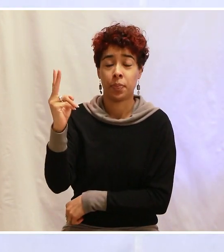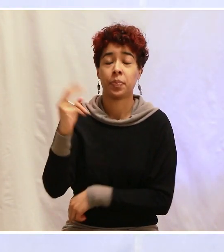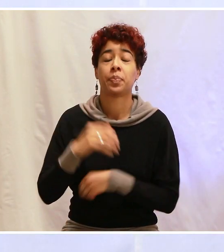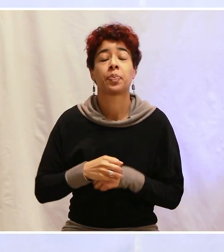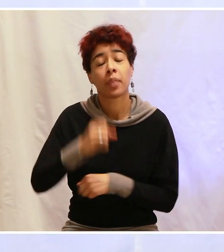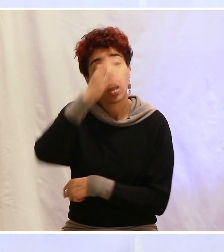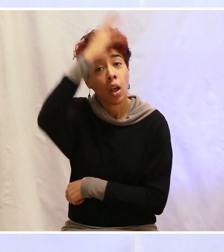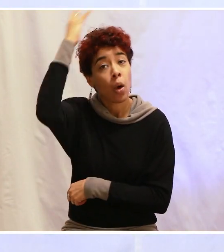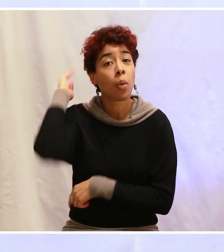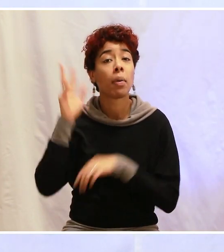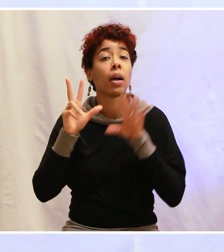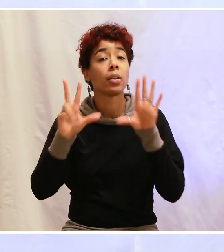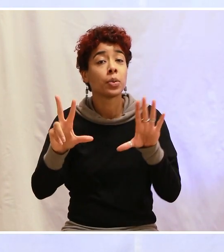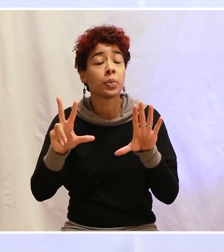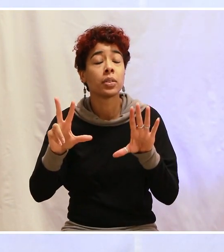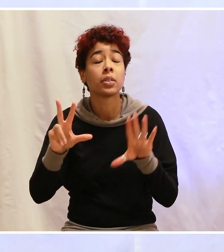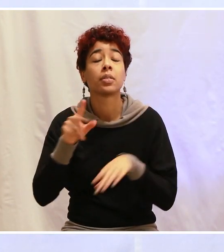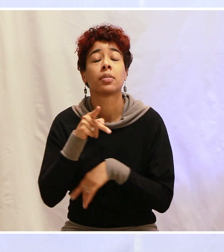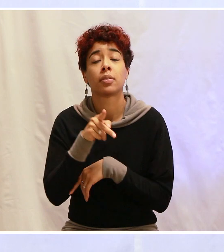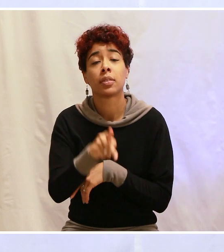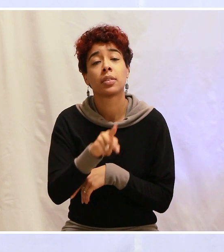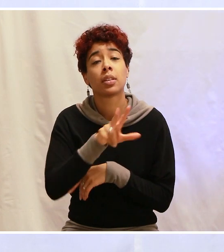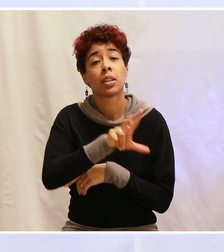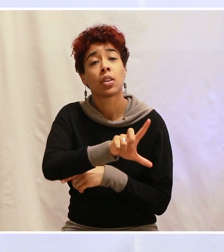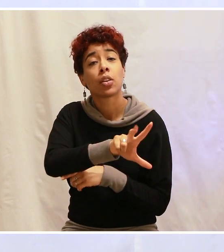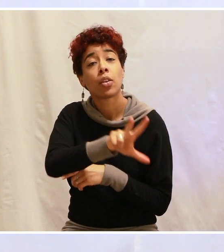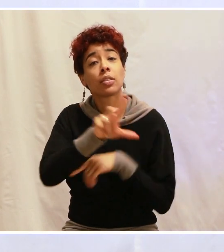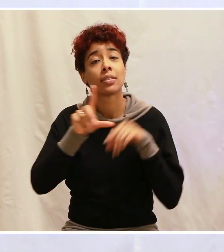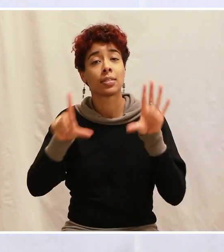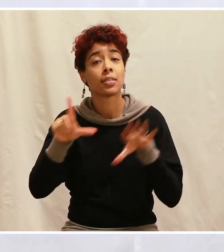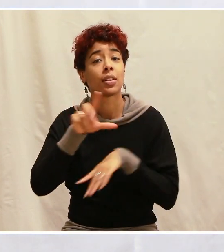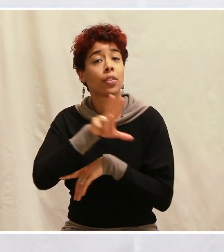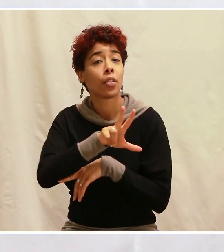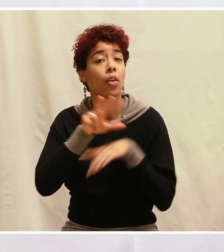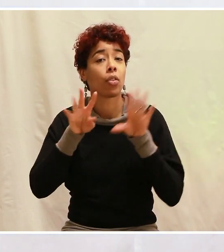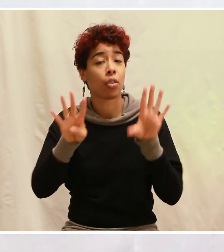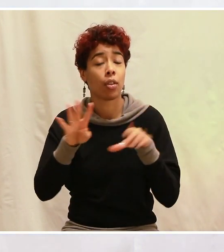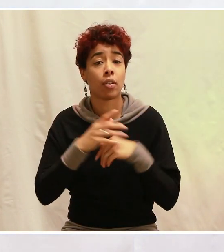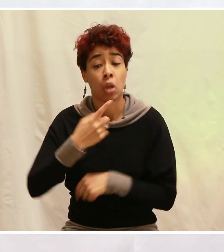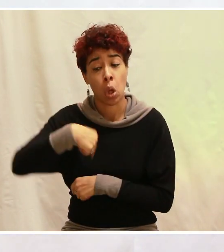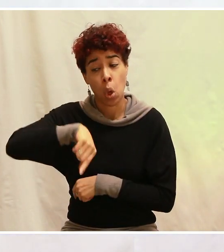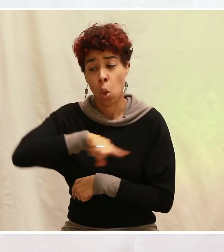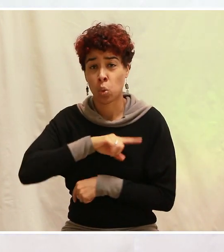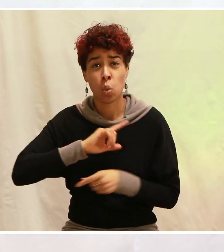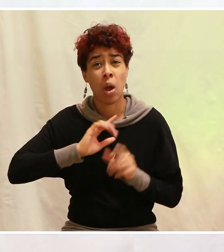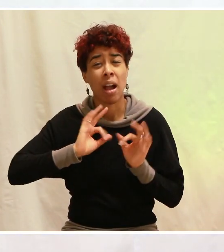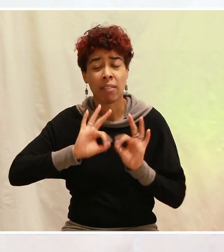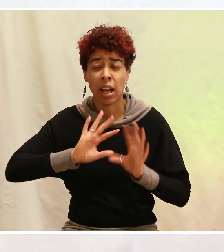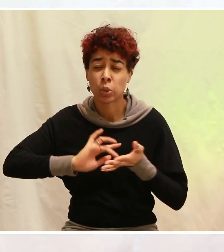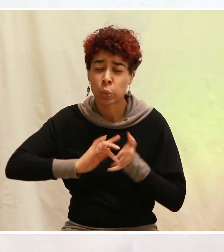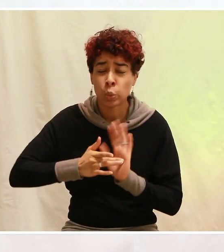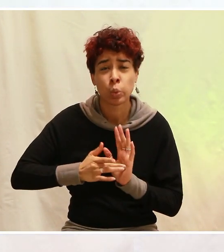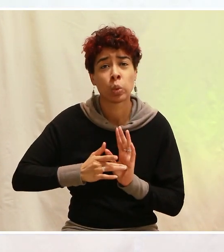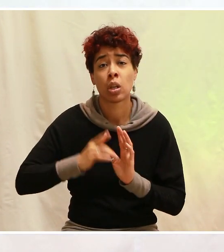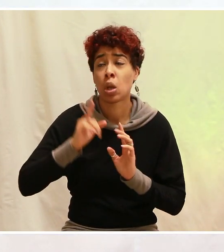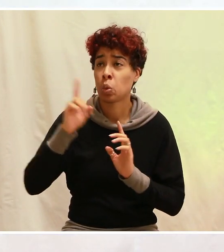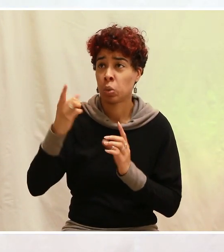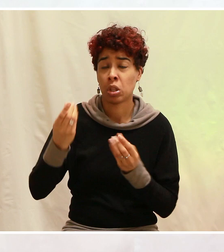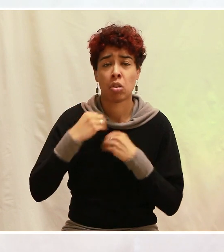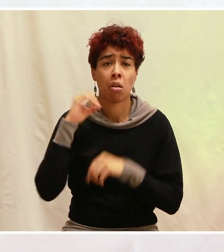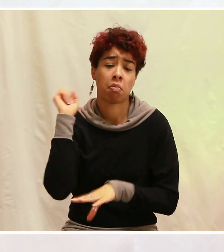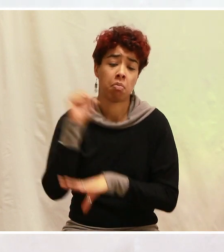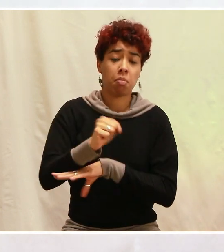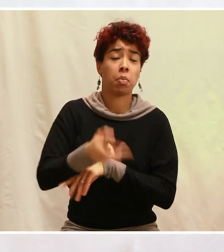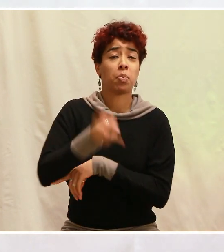8, 37, 39, la Bible nous dit que dans toutes ces choses, nous sommes plus que vainqueurs par celui qui nous a